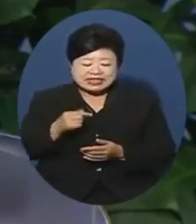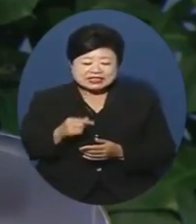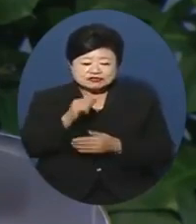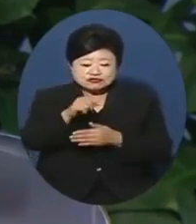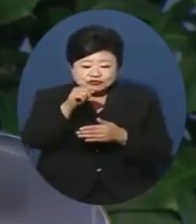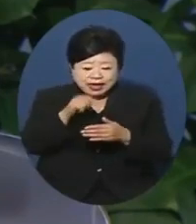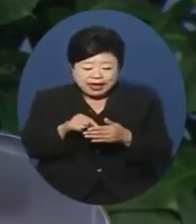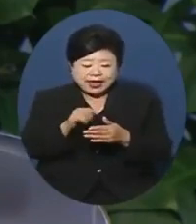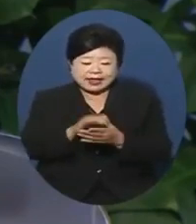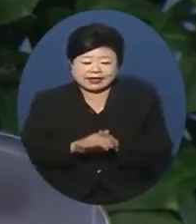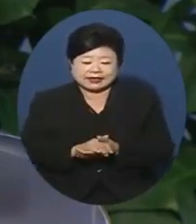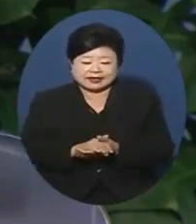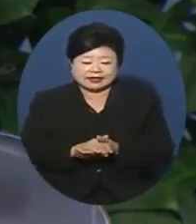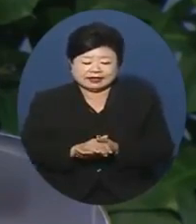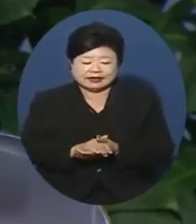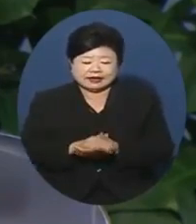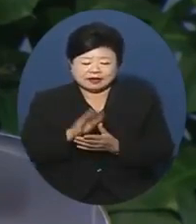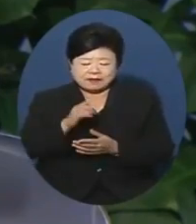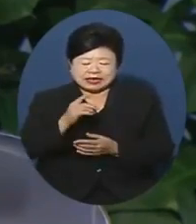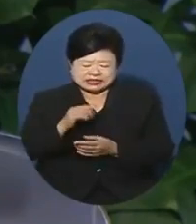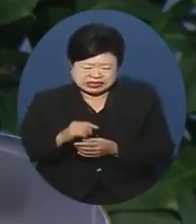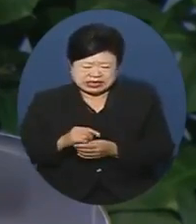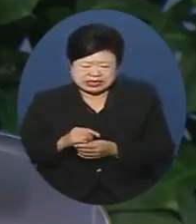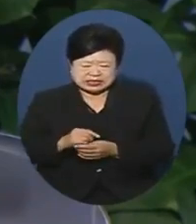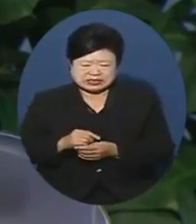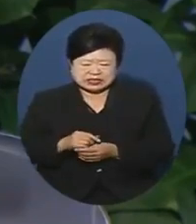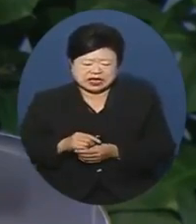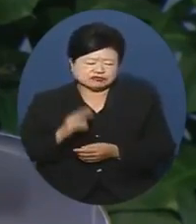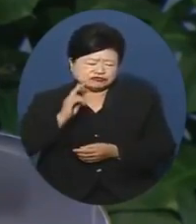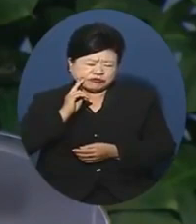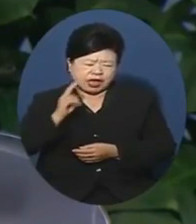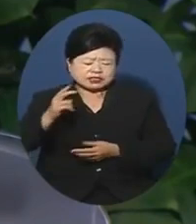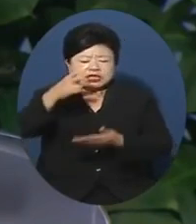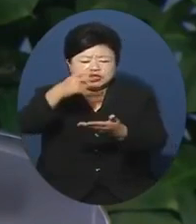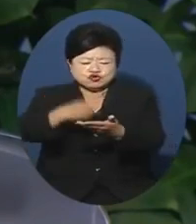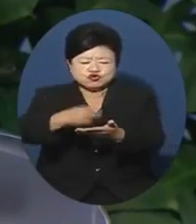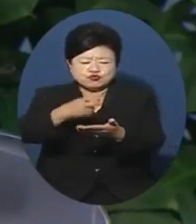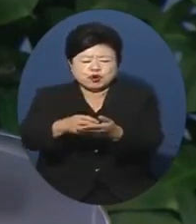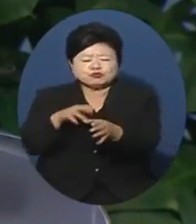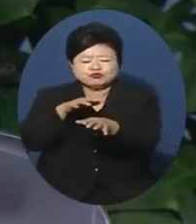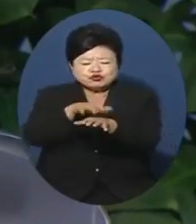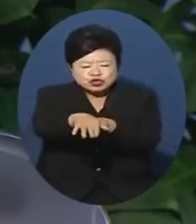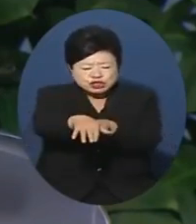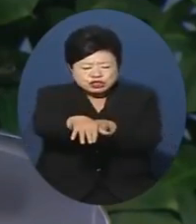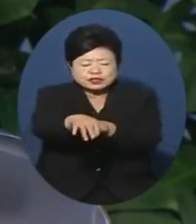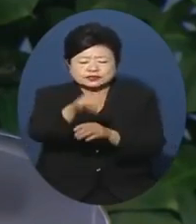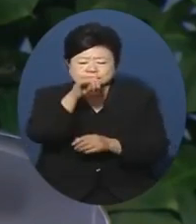바리새인은 굉장히 율법주의자이겠습니다.